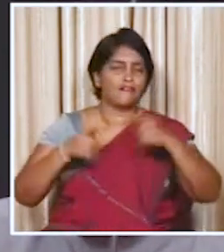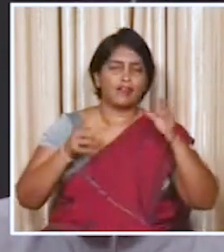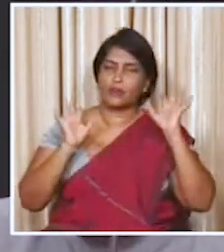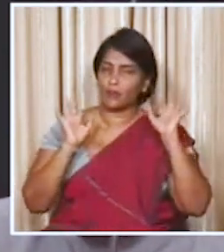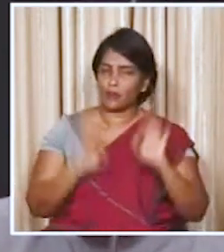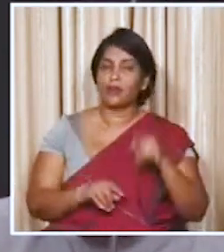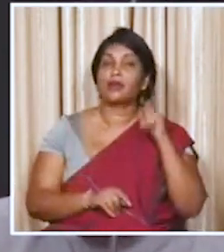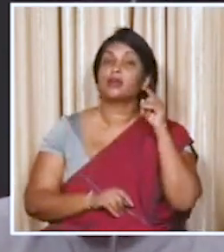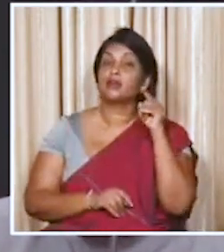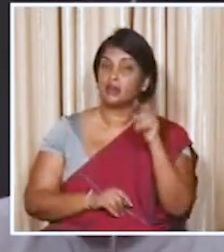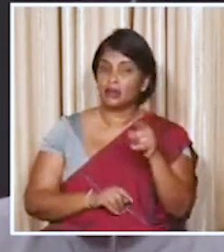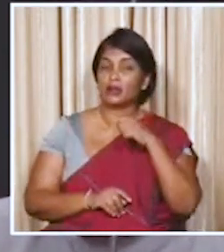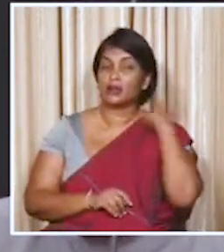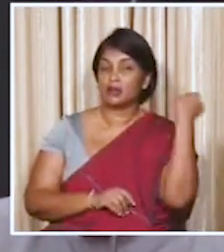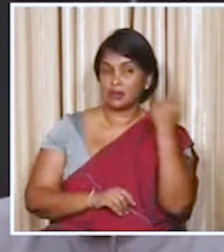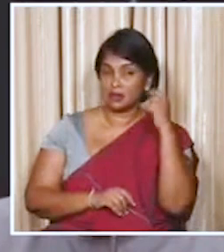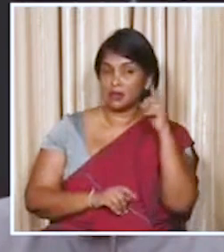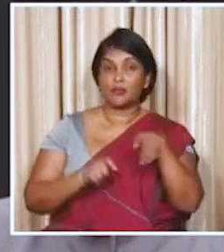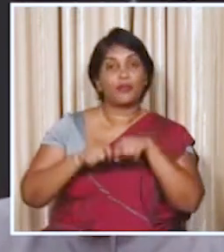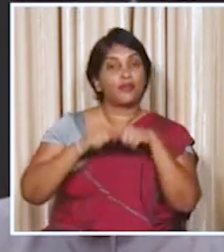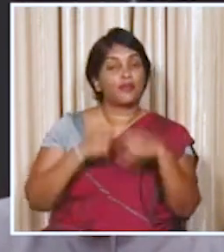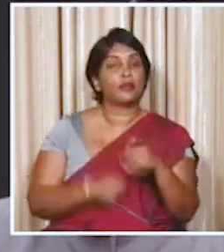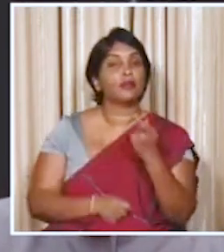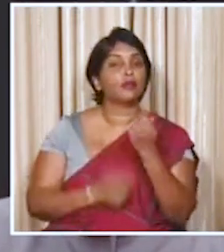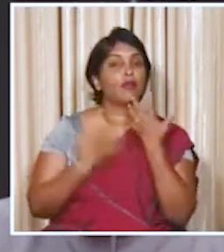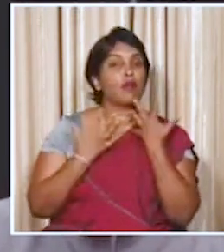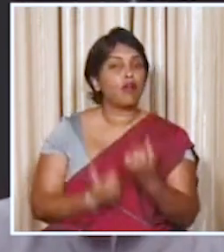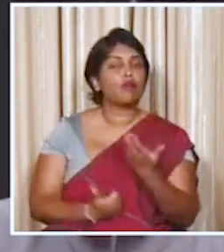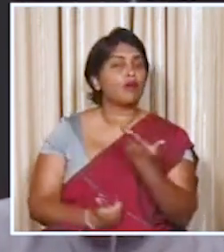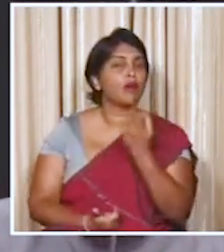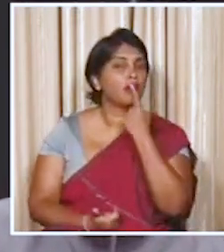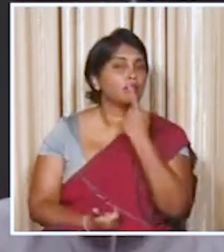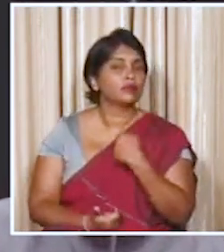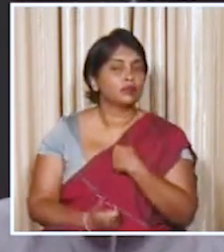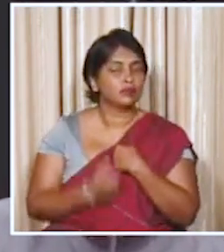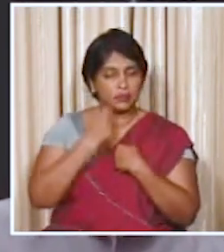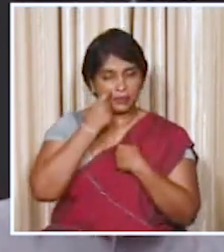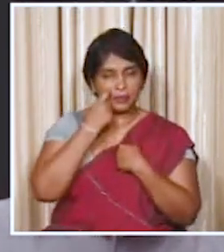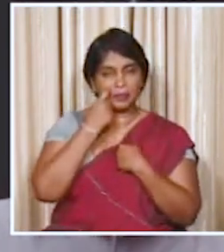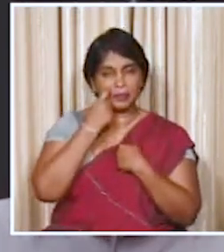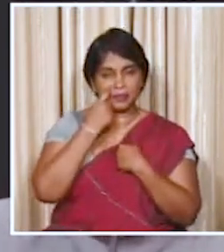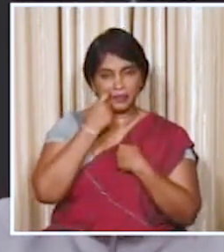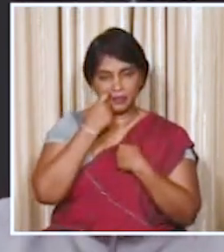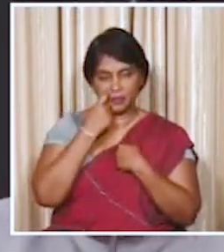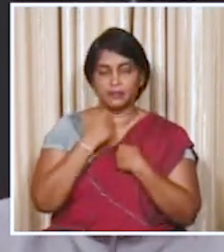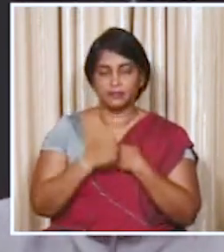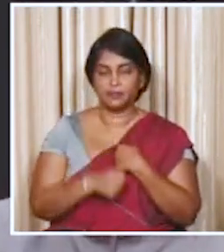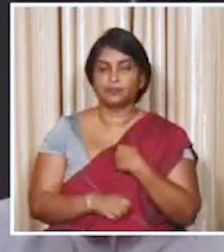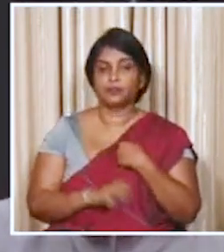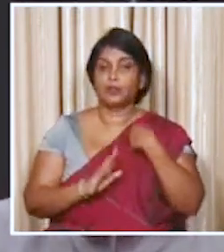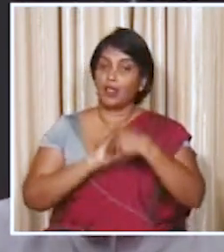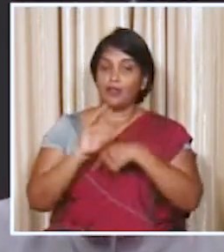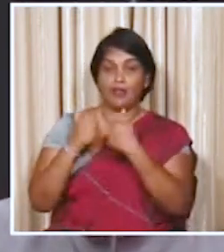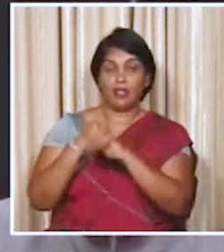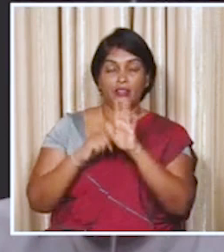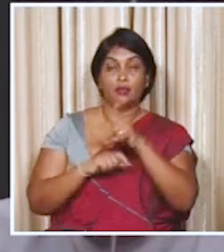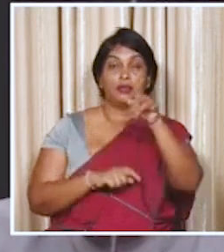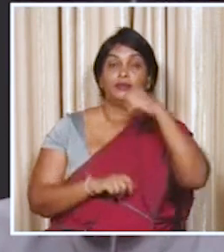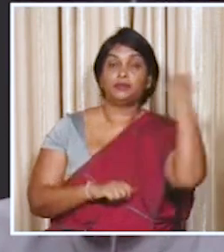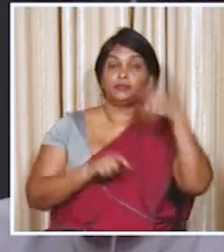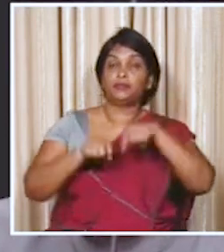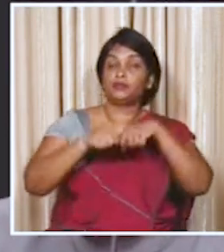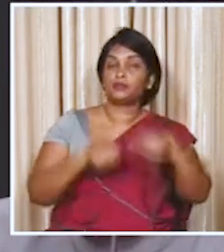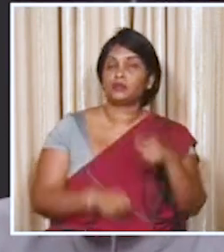නැහැ. ඔබතුමියලා මේ රැස්වීම වලට වියදම් කරන්න සල්ලි කොහෙන්ද කියලා අපිට කියන්න බෑ. ධර්ම මන්ත්‍රීතුමා ඔබතුමන්ට තව විනාඩි දෙකක් කාලයක්. රට හදන එක ගැන කියන්න කලින්